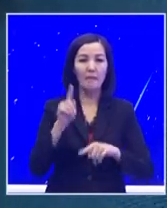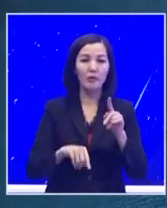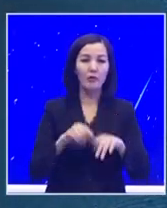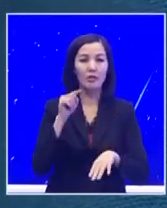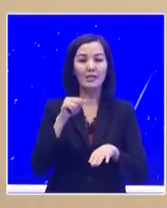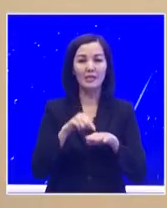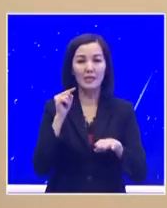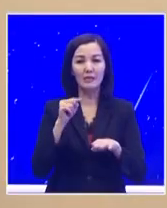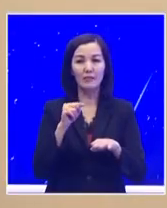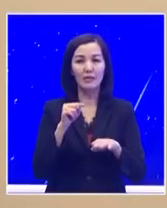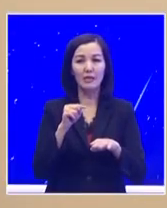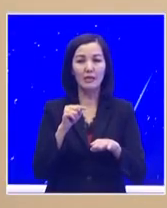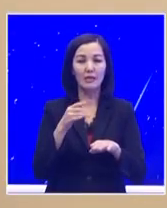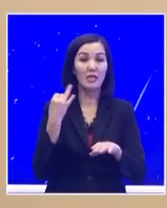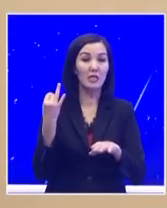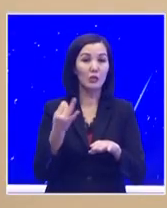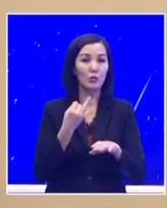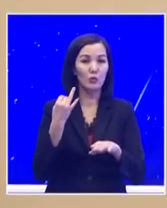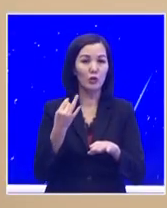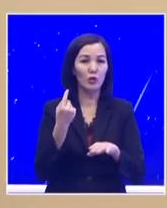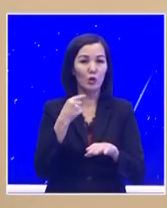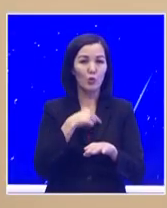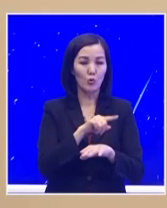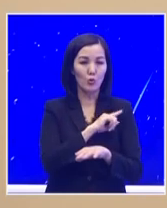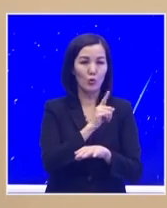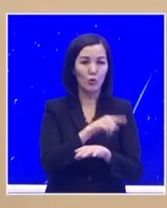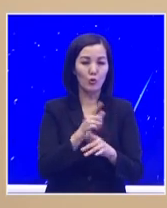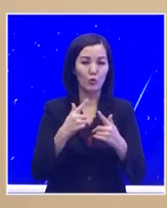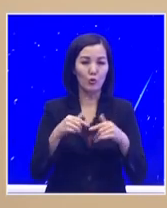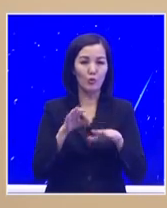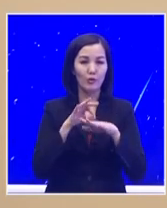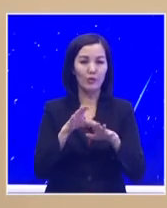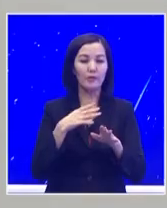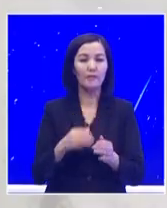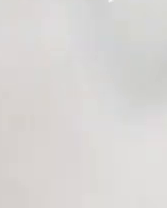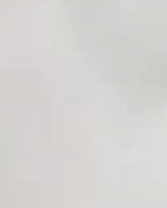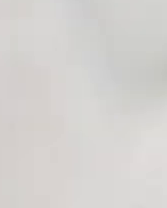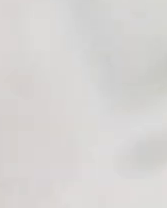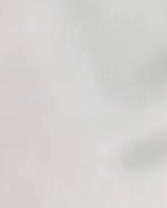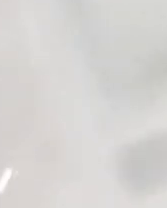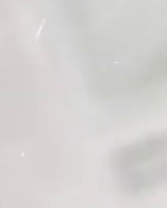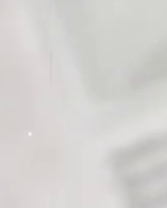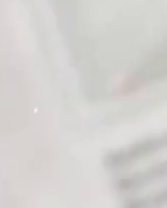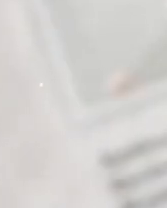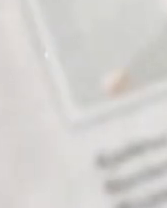сезімге өздерінің қызығушылығын, рухын ояту үшін ұйымдастырып жатқан концерт.